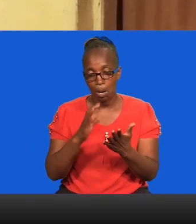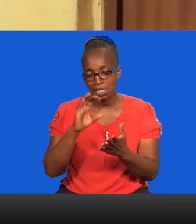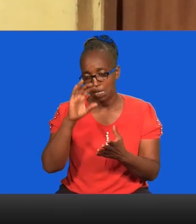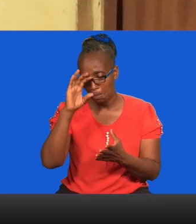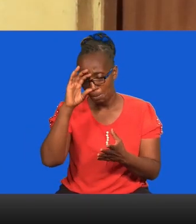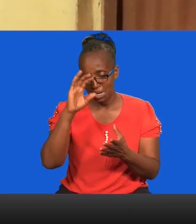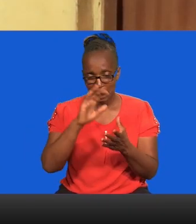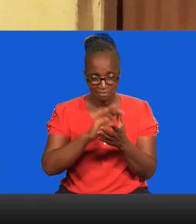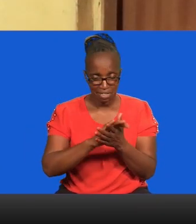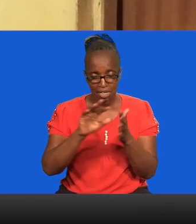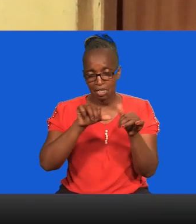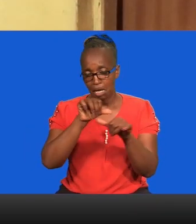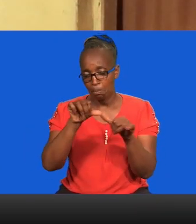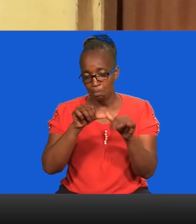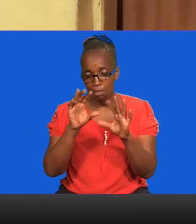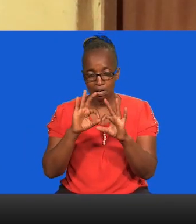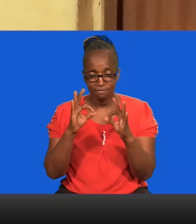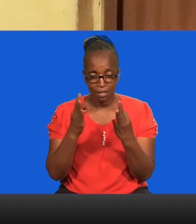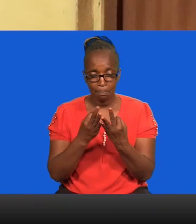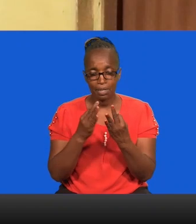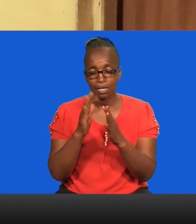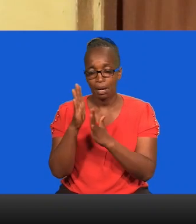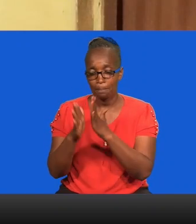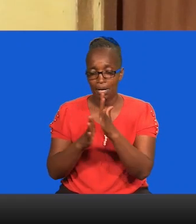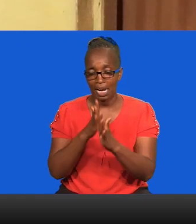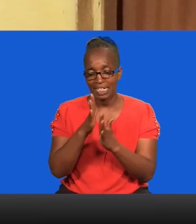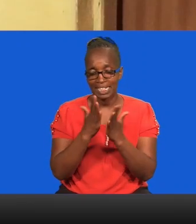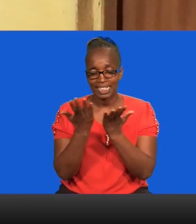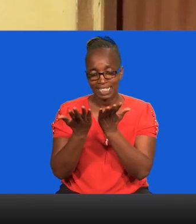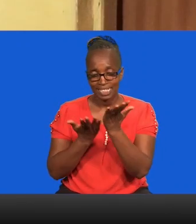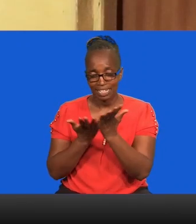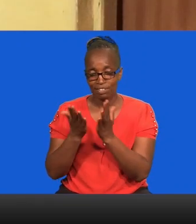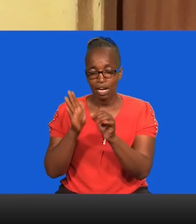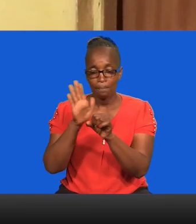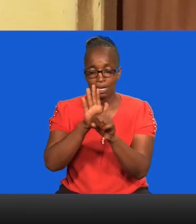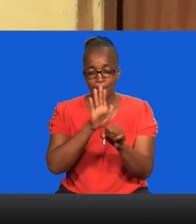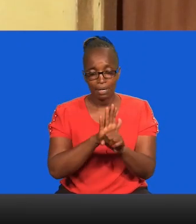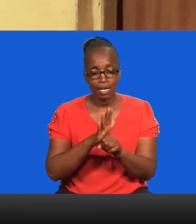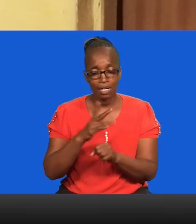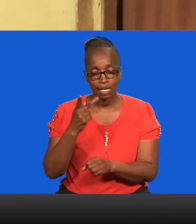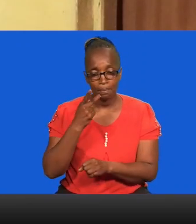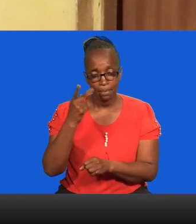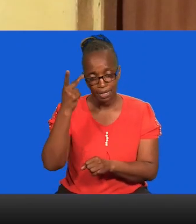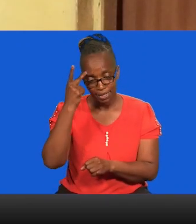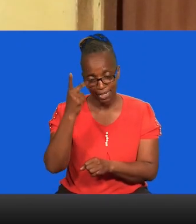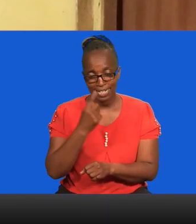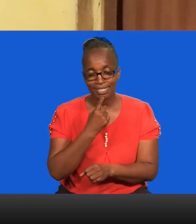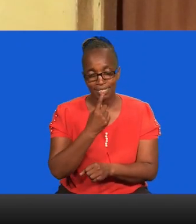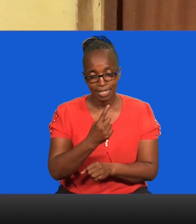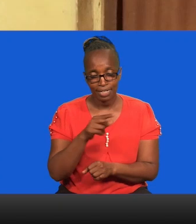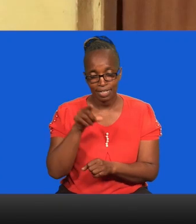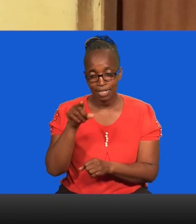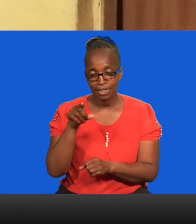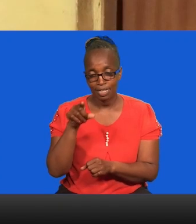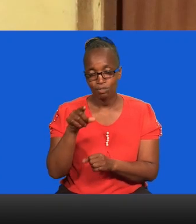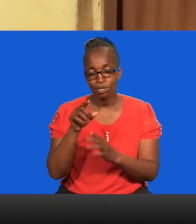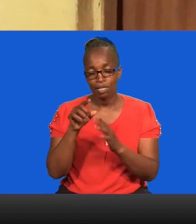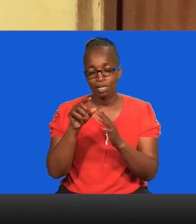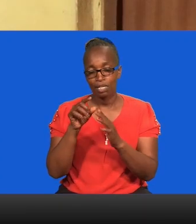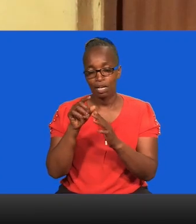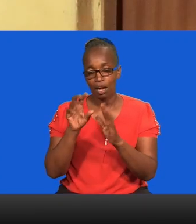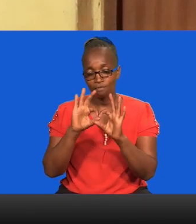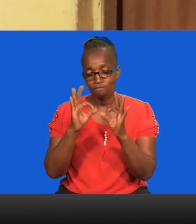misconceptions about family planning services. Most parents thought that these family planning services could endanger the lives of